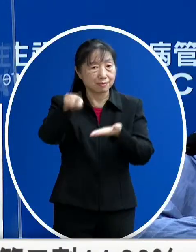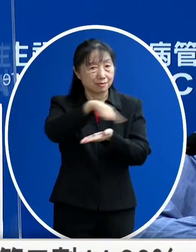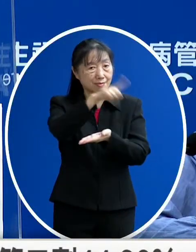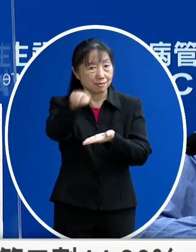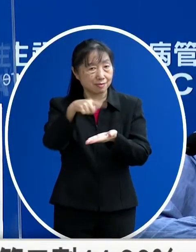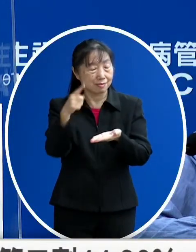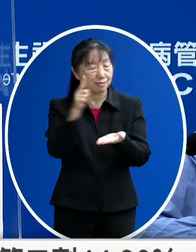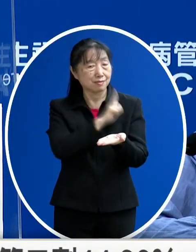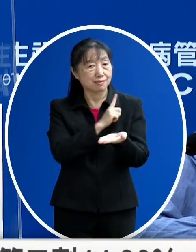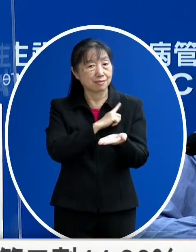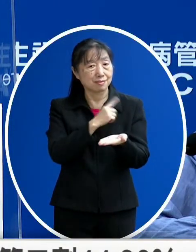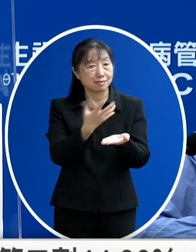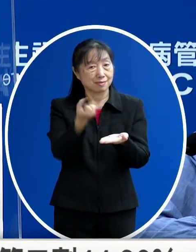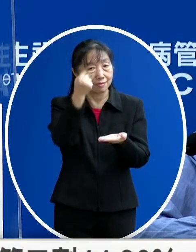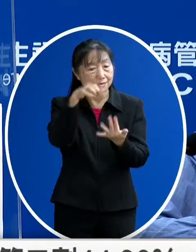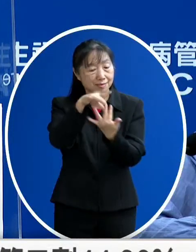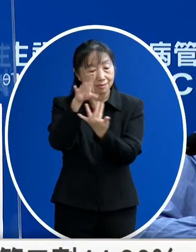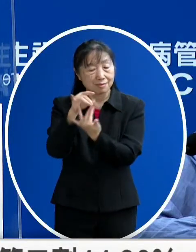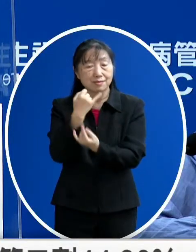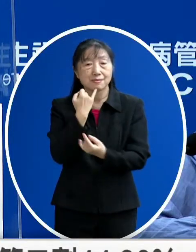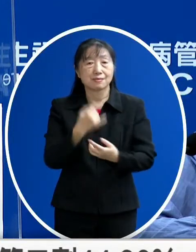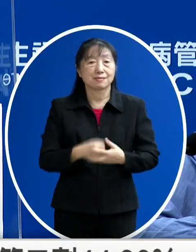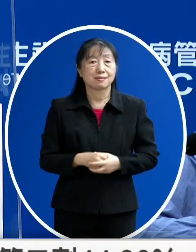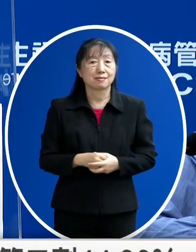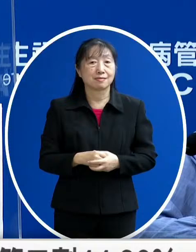的意愿。好、